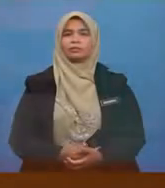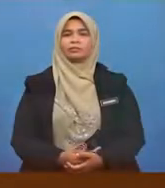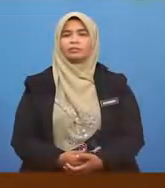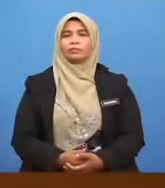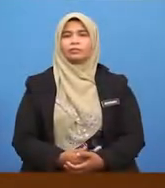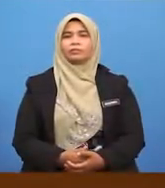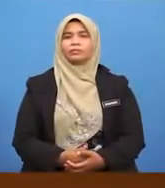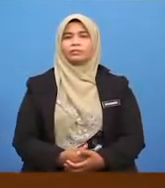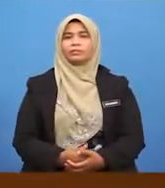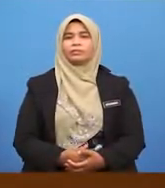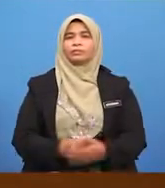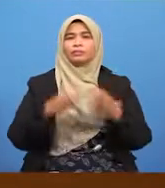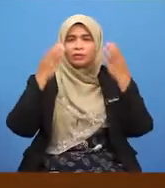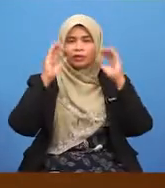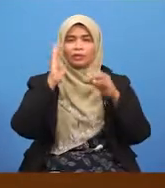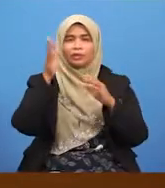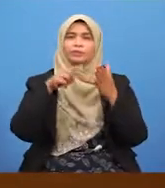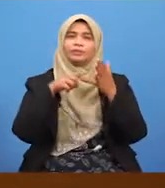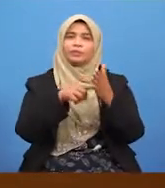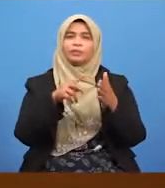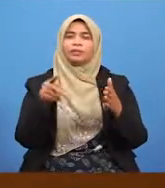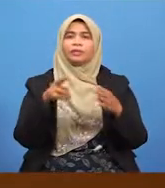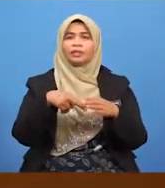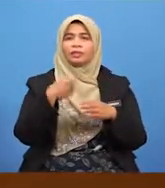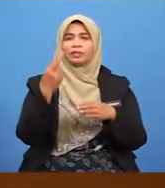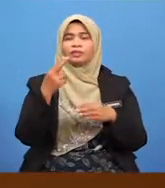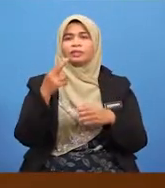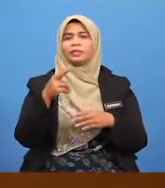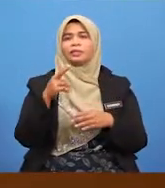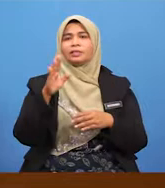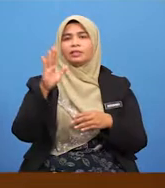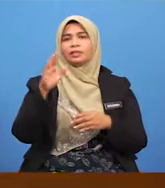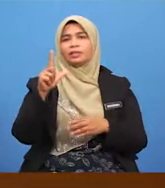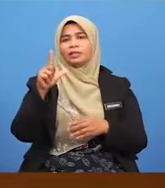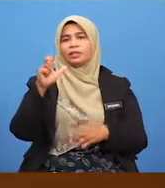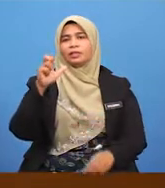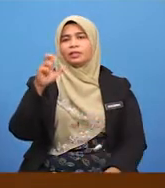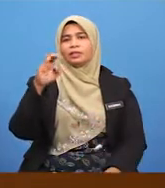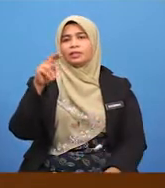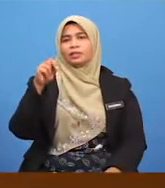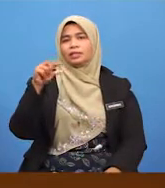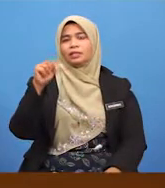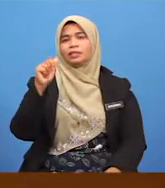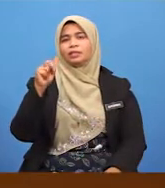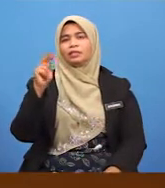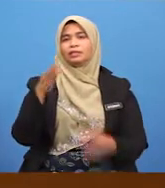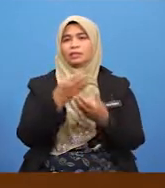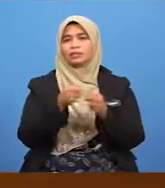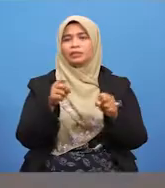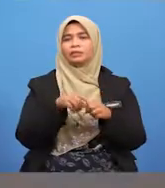Oke cego akan tunjukkan hasil lengan yang telah siap dijahit